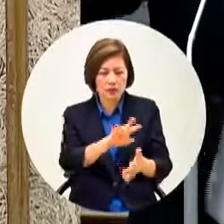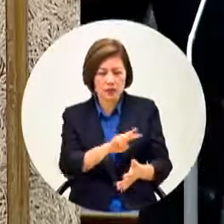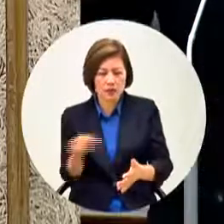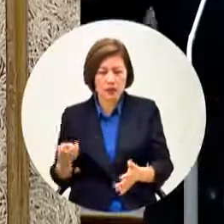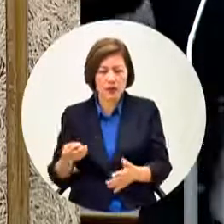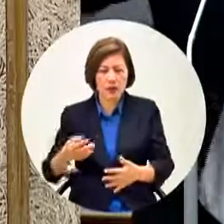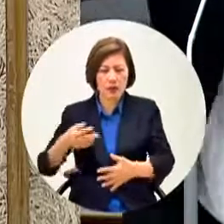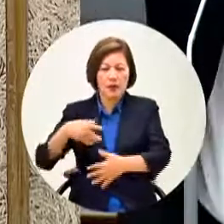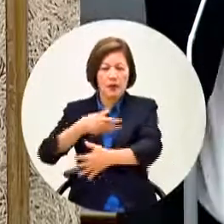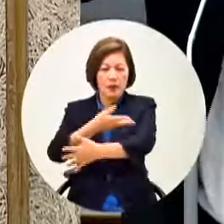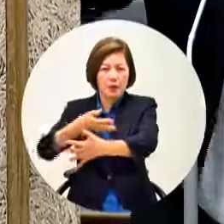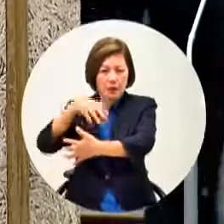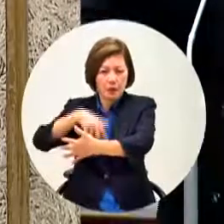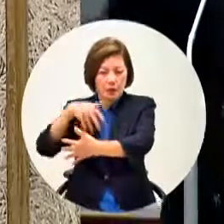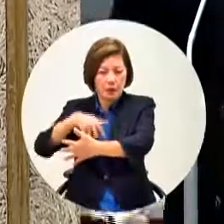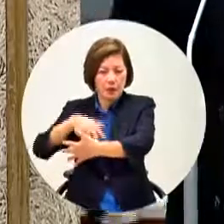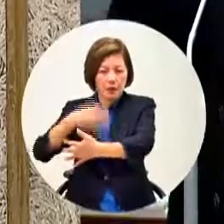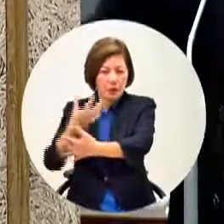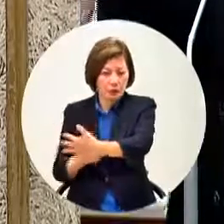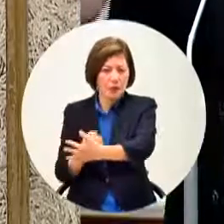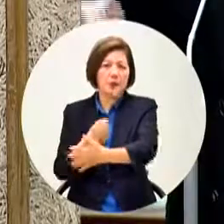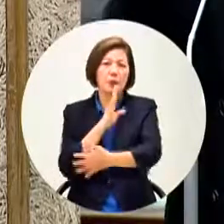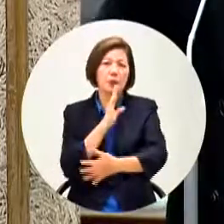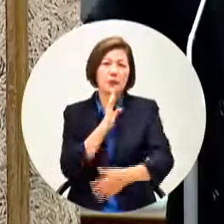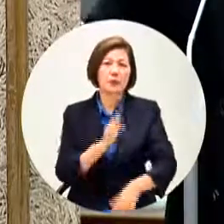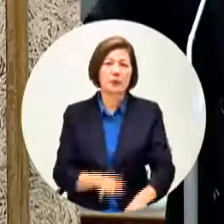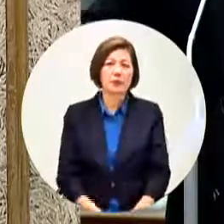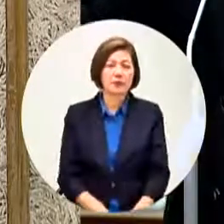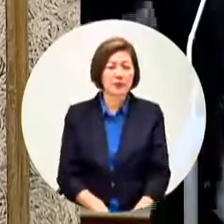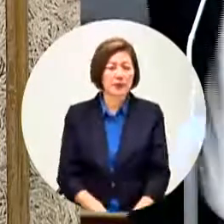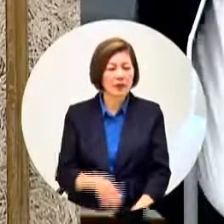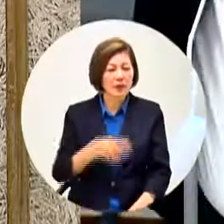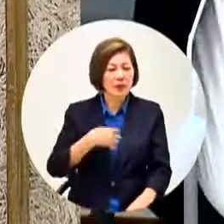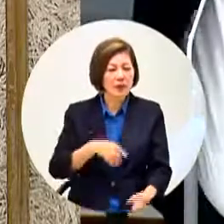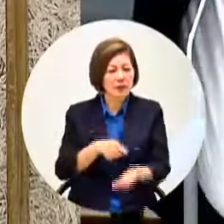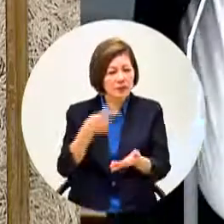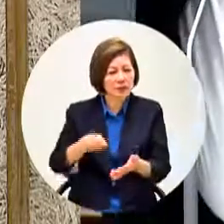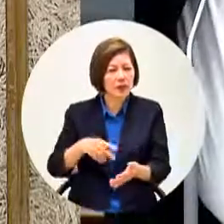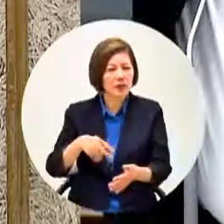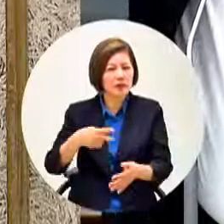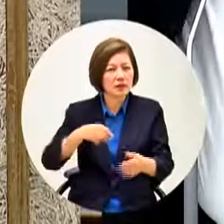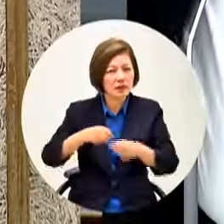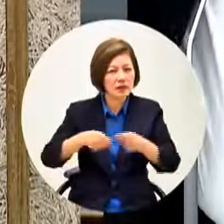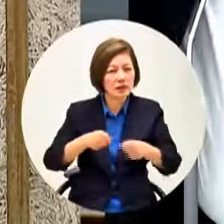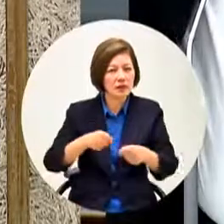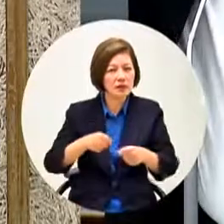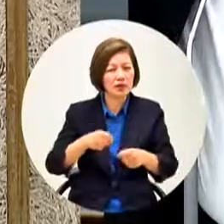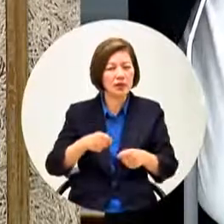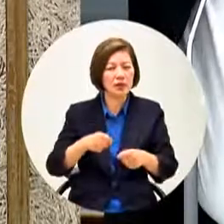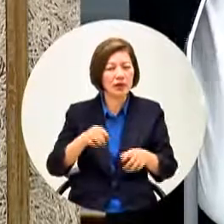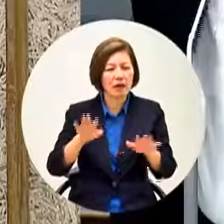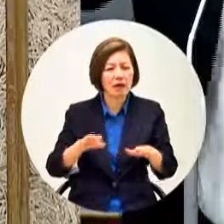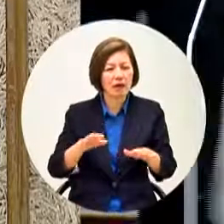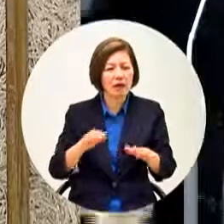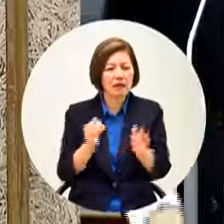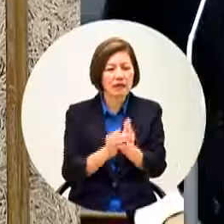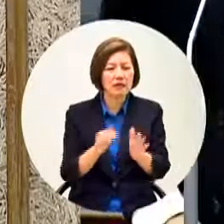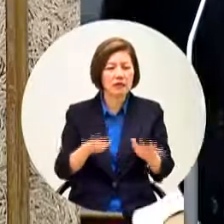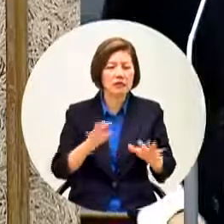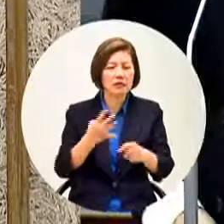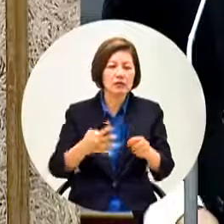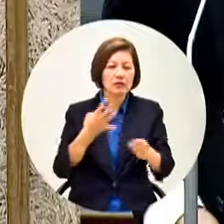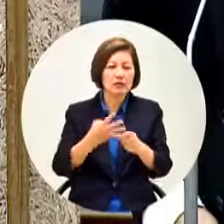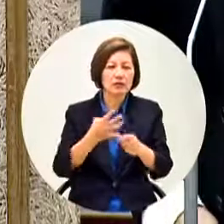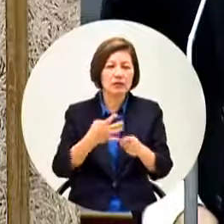重划做好，已经我讲的差不多要4年啊。啊，伊只就来等你做好，啊，唔爱淹到